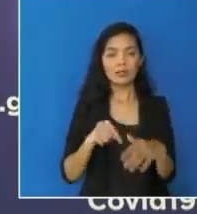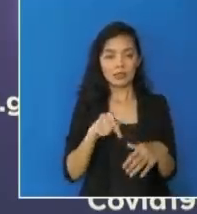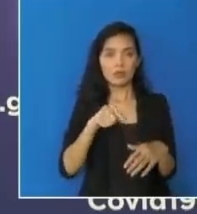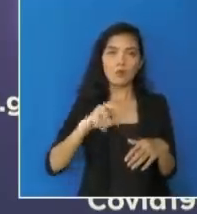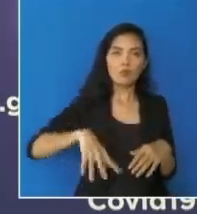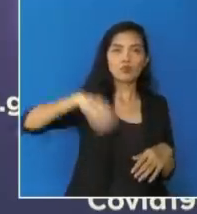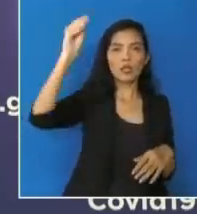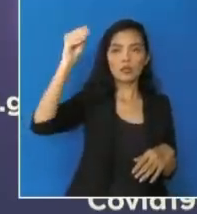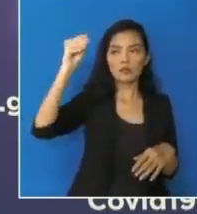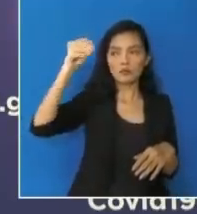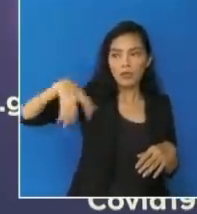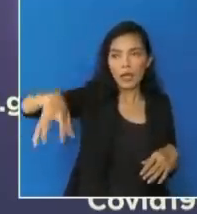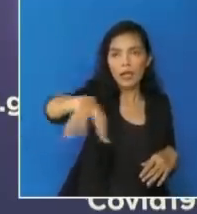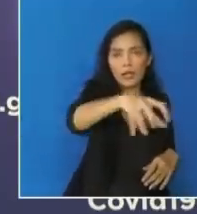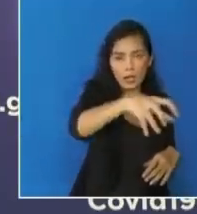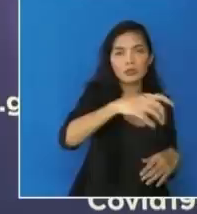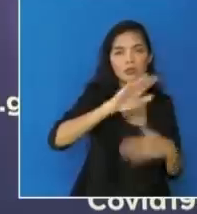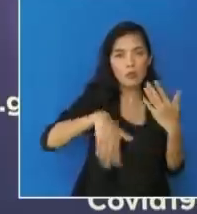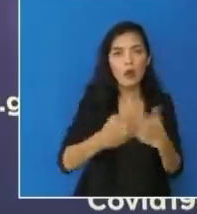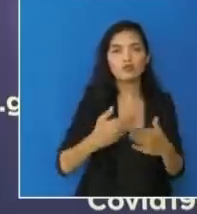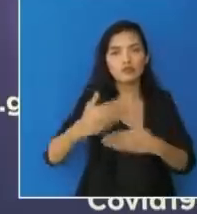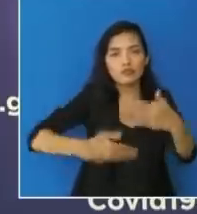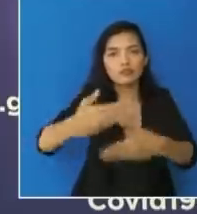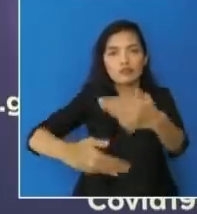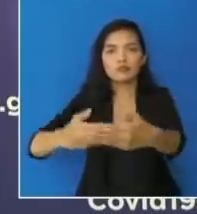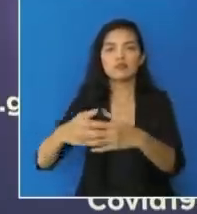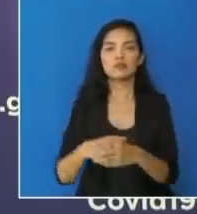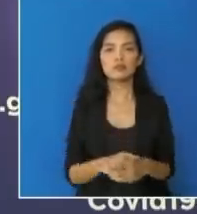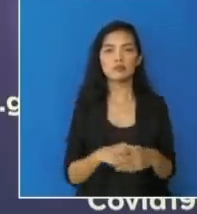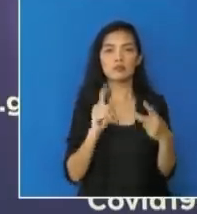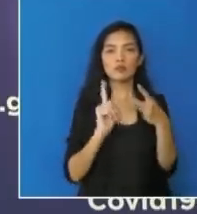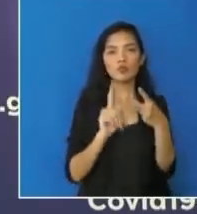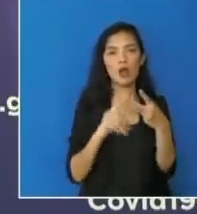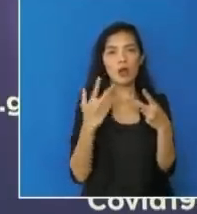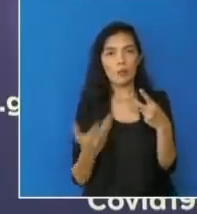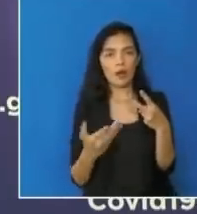pusat sampai ke tingkat daerah. Kemudian yang kedua,